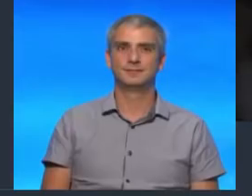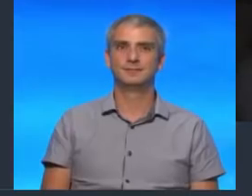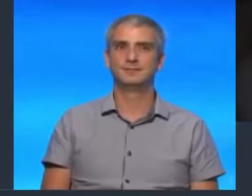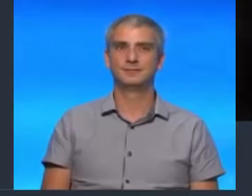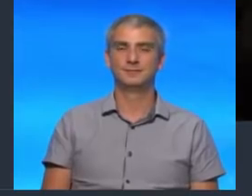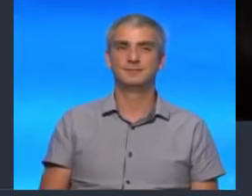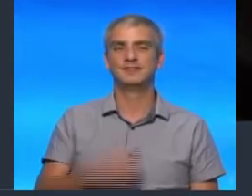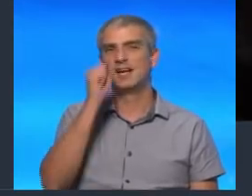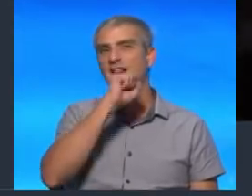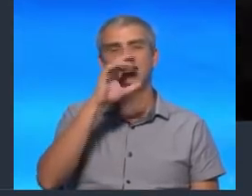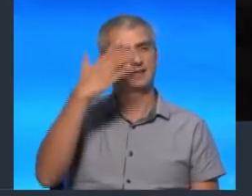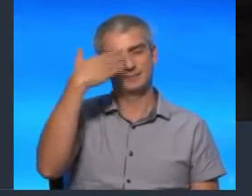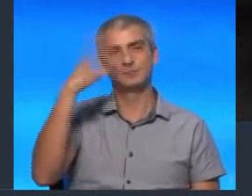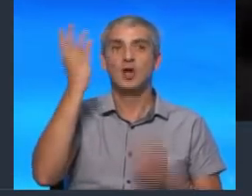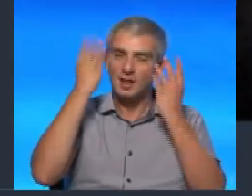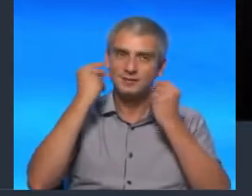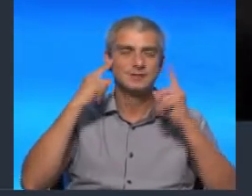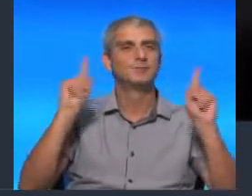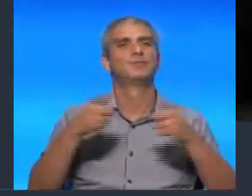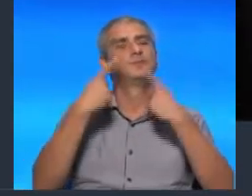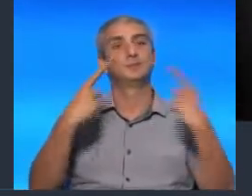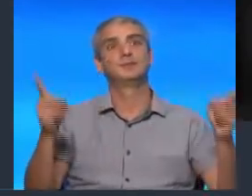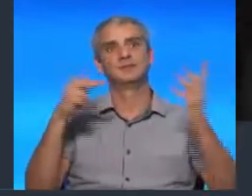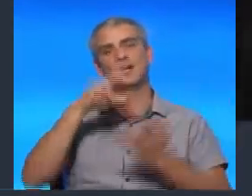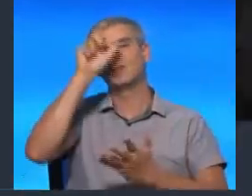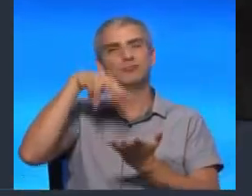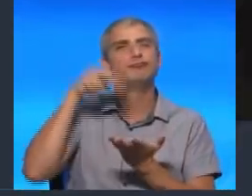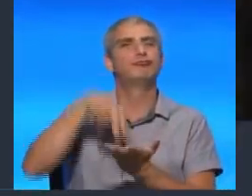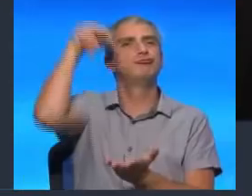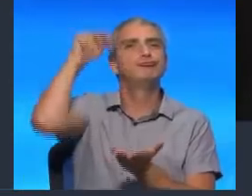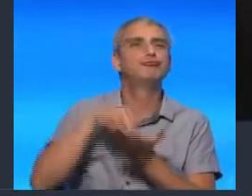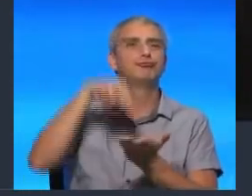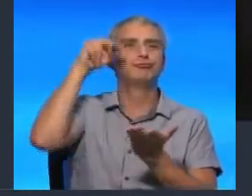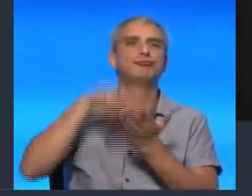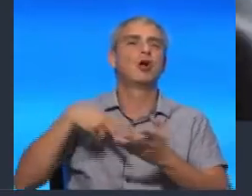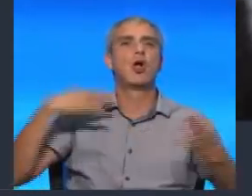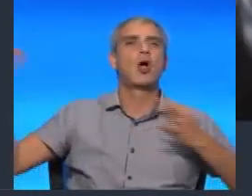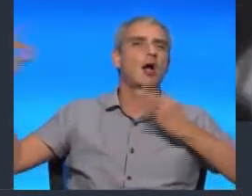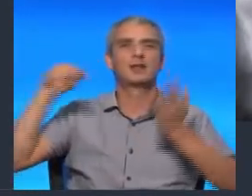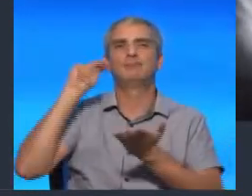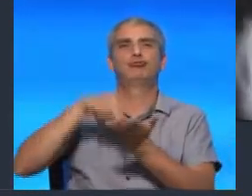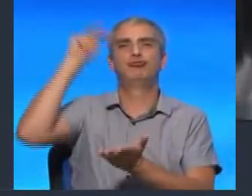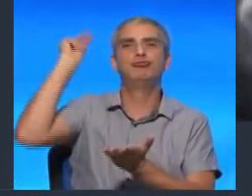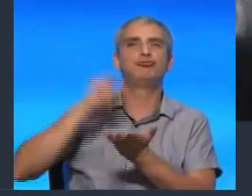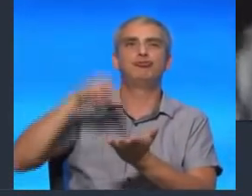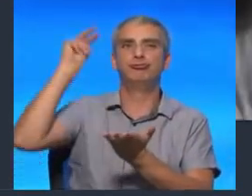הלעיתים החסידיים הגדולים מתנגנים ומקפיצים את האלפים שרוקדים בהתלהבות.